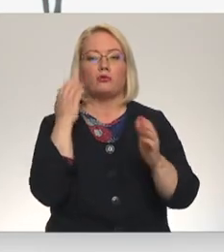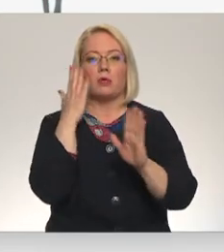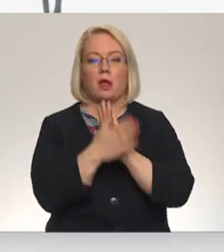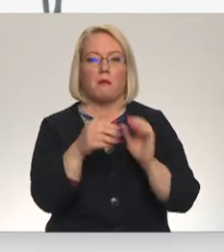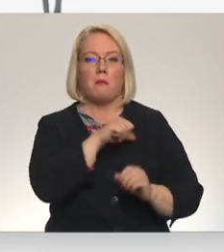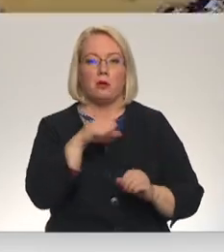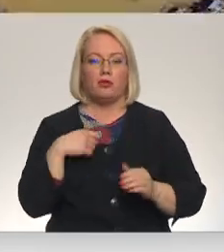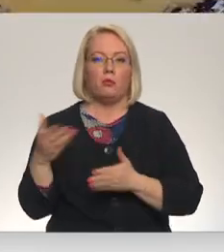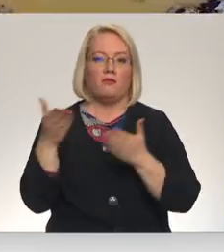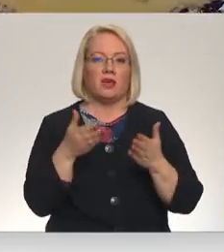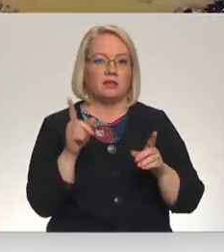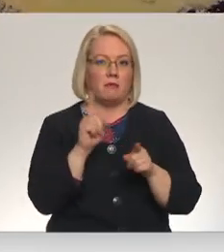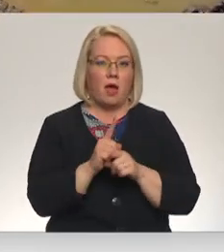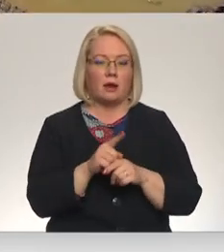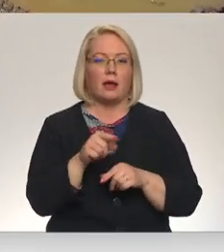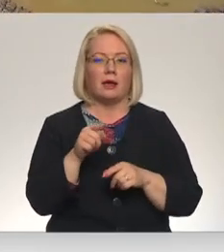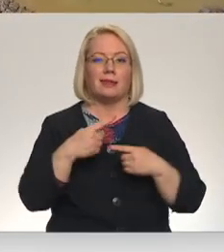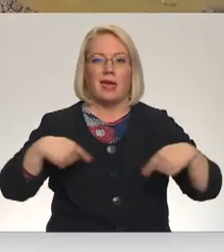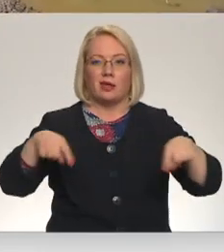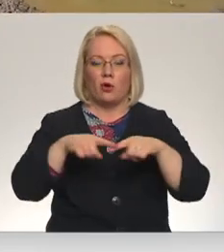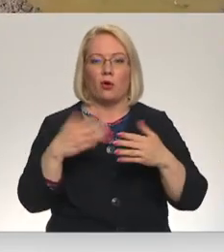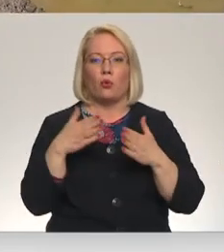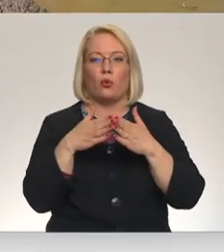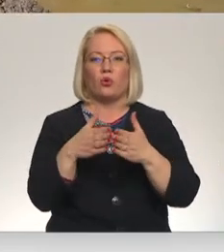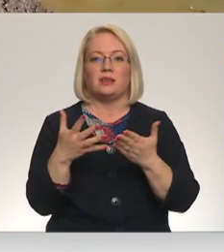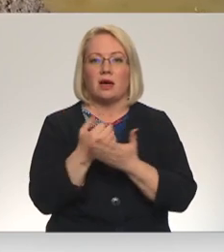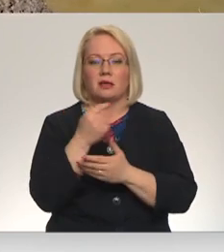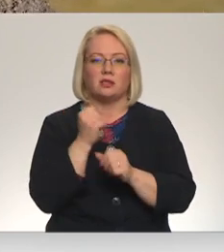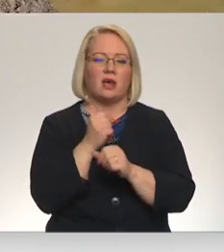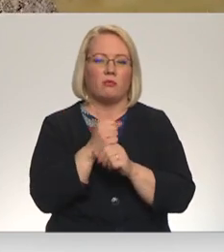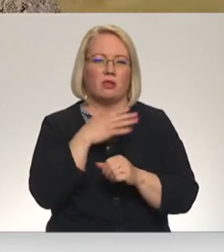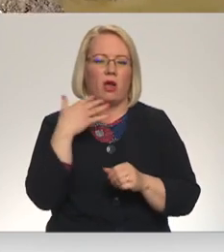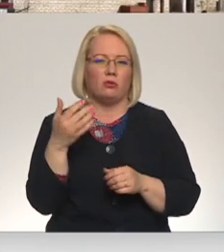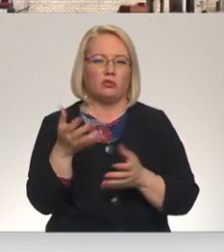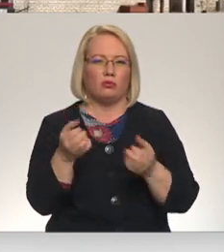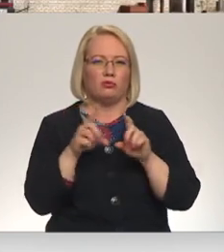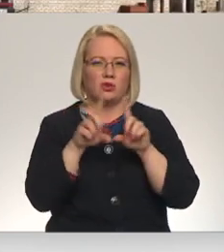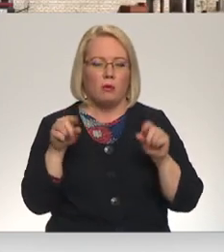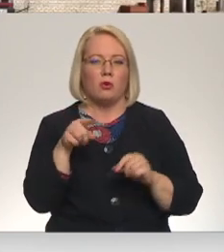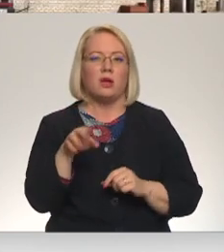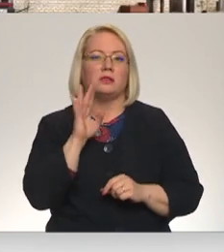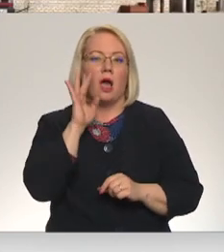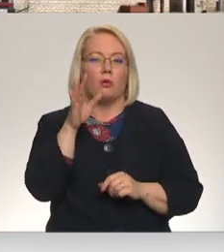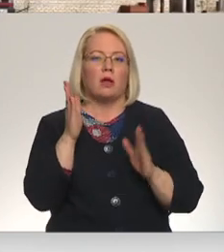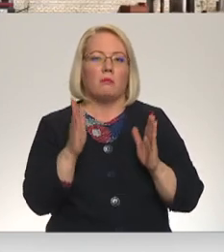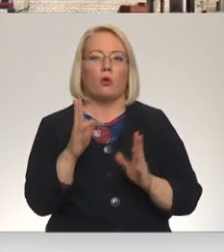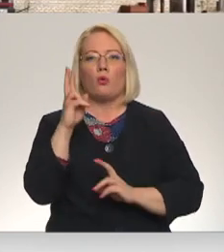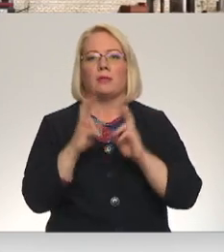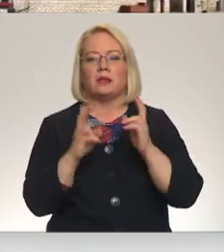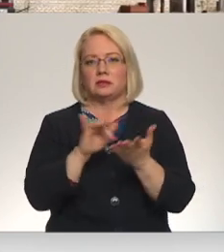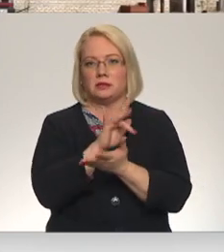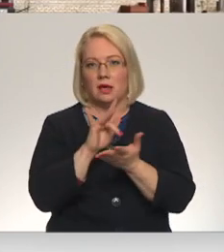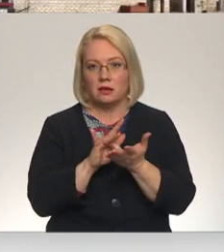arī viesiem. Teritorijā, kur kuģis atrasts, darbojas vairāki uzņēmumi, un tas nākotnē varētu kļūt par rūpniecisku